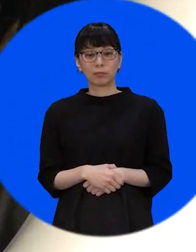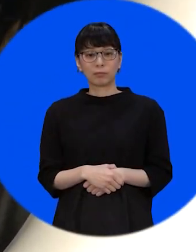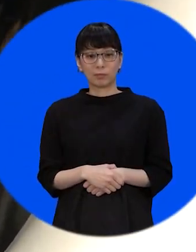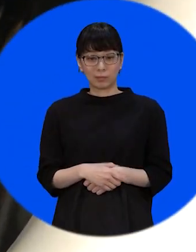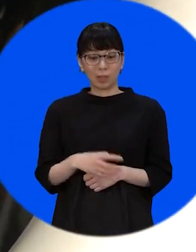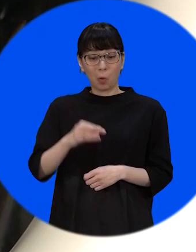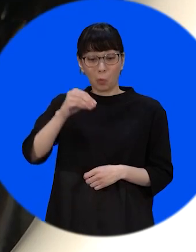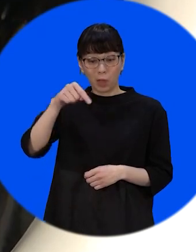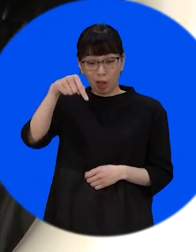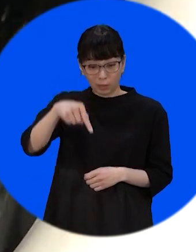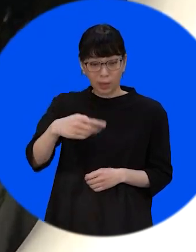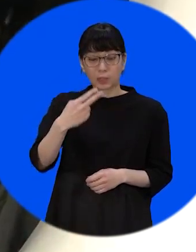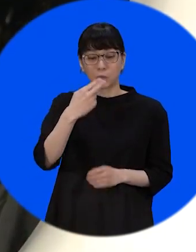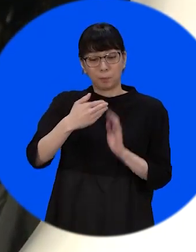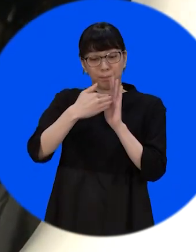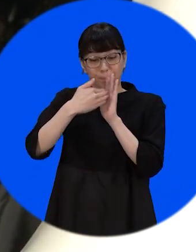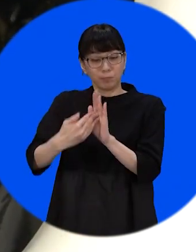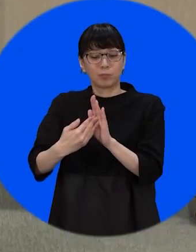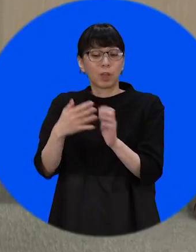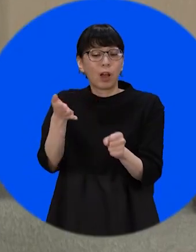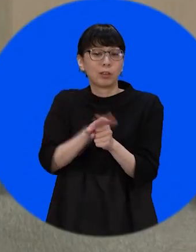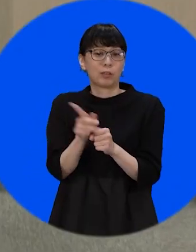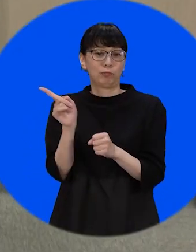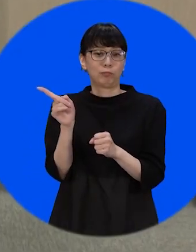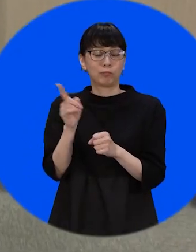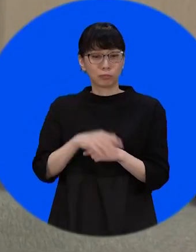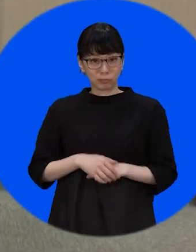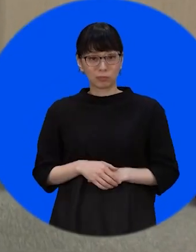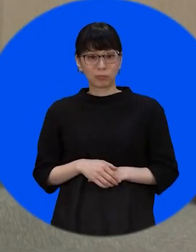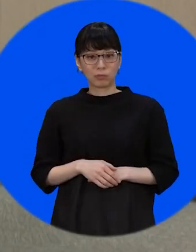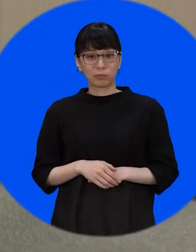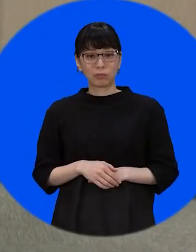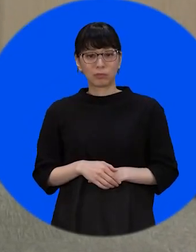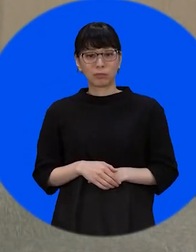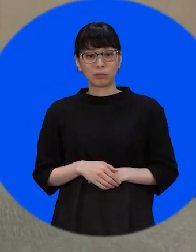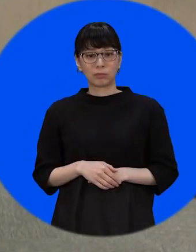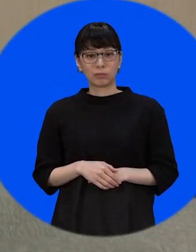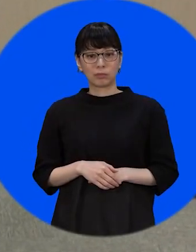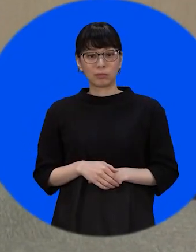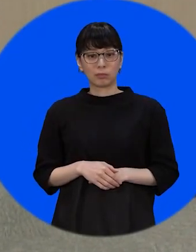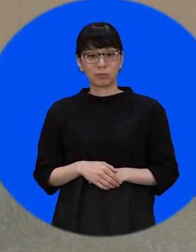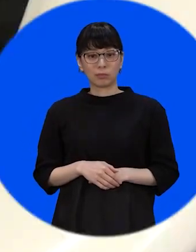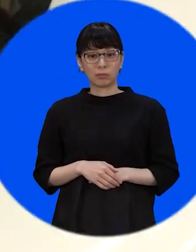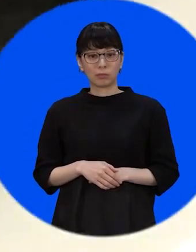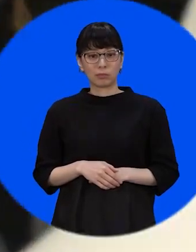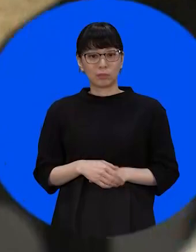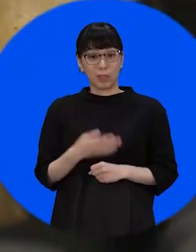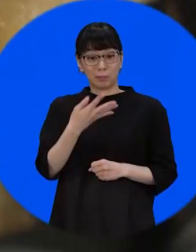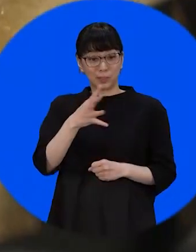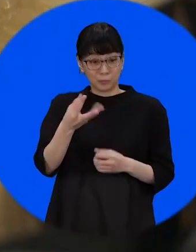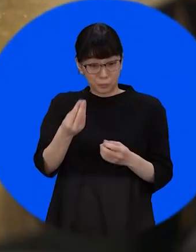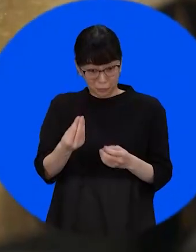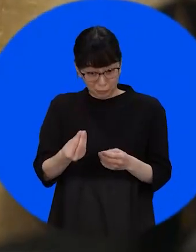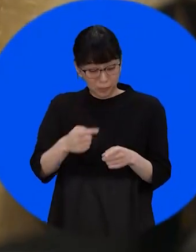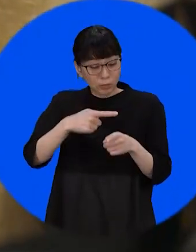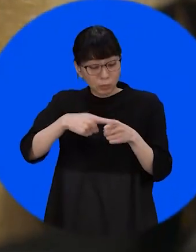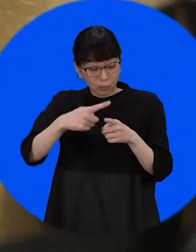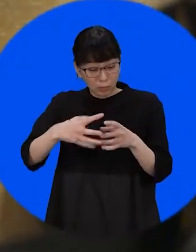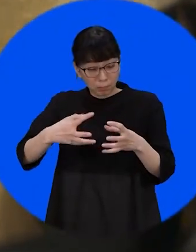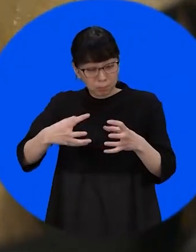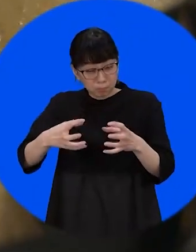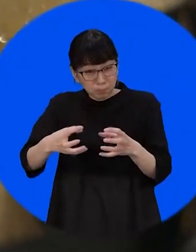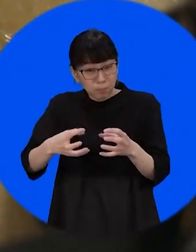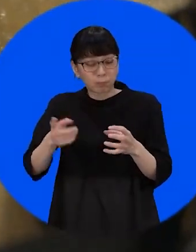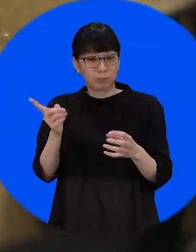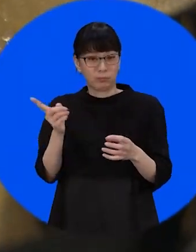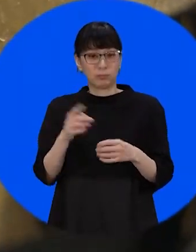にも消臭剤も一緒に入ってます。 なるほど、 なるほど。 これがこう用を足して、 はい、 ほうほうほう、 だんだん固まってくるのが。 あ、これでもう